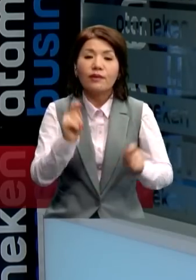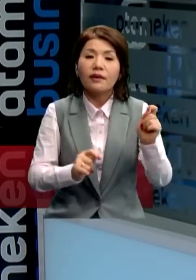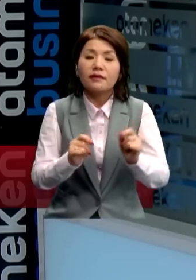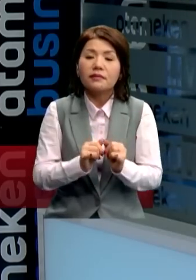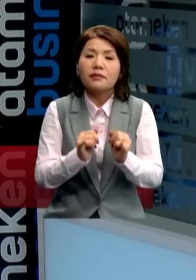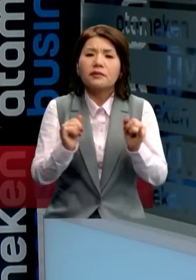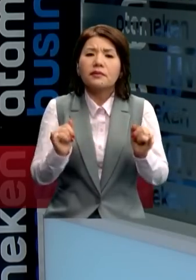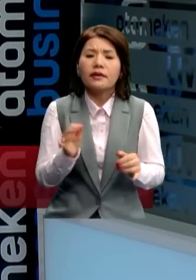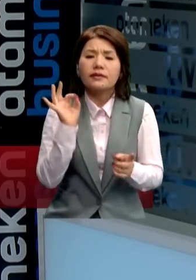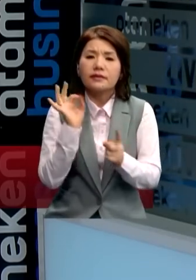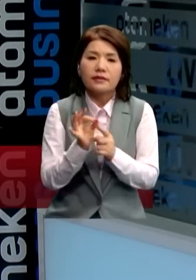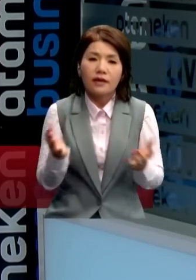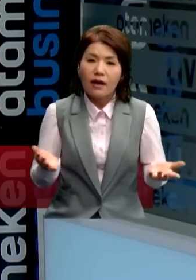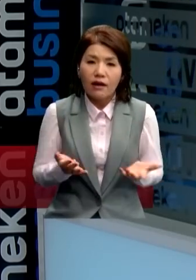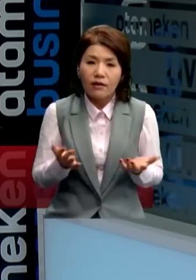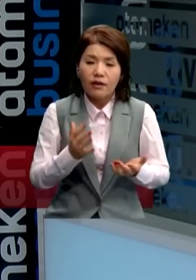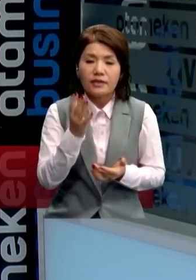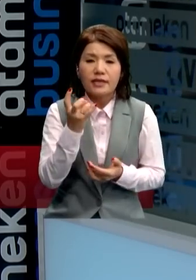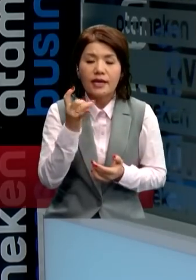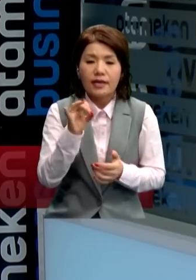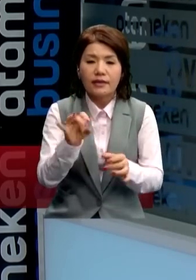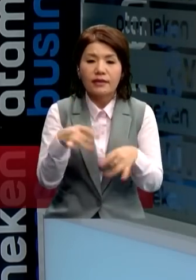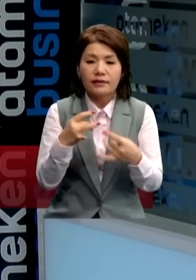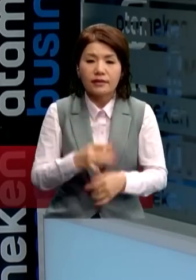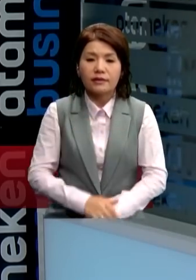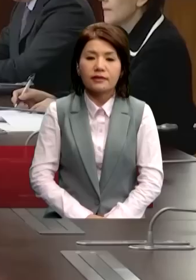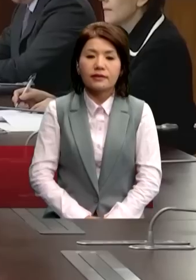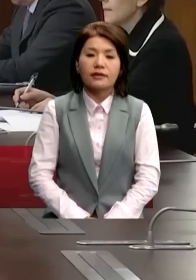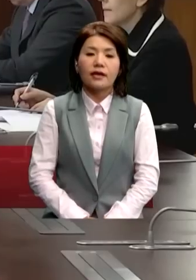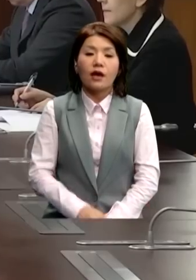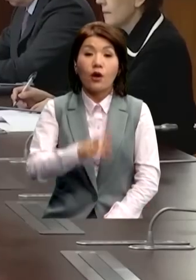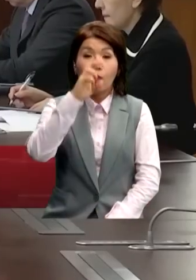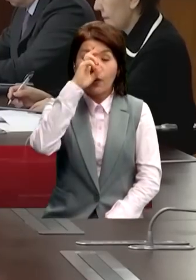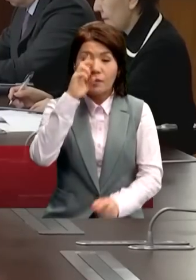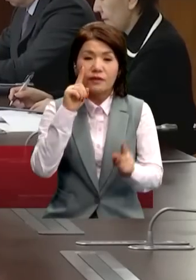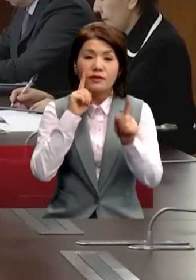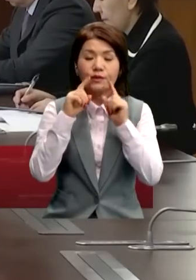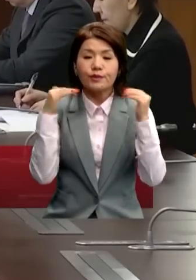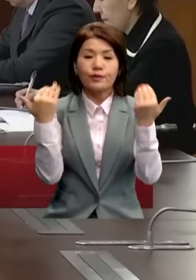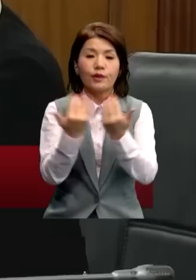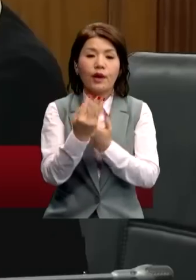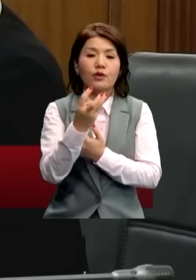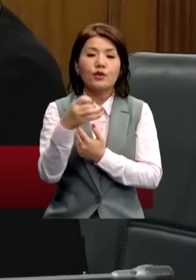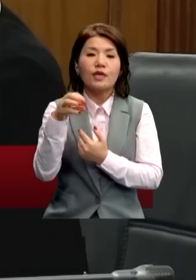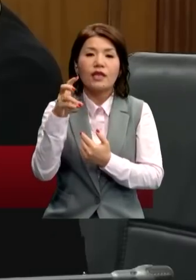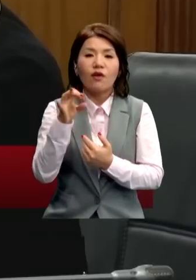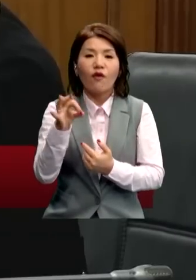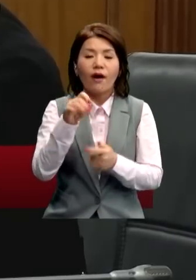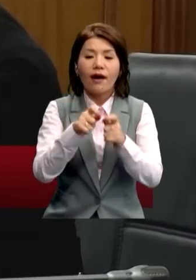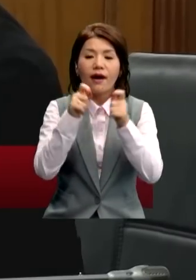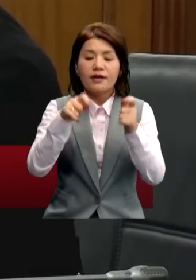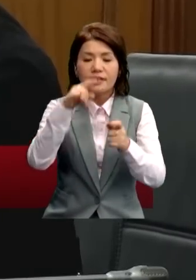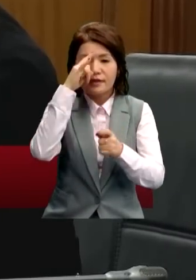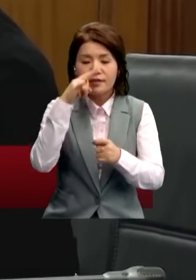көбейтудегі мақсат не? Саят Ермек сабақтасын. Үкімет отырысы министр Дүйсенова «Ашық Қазақстан